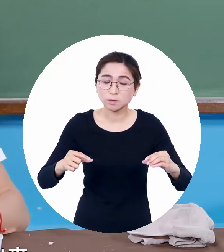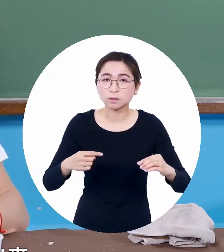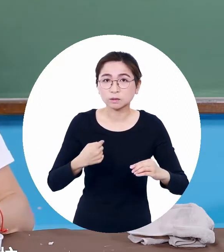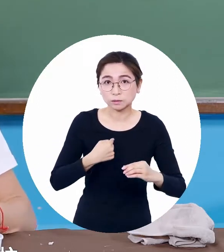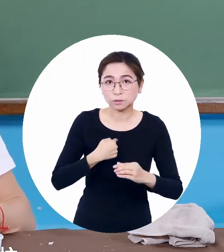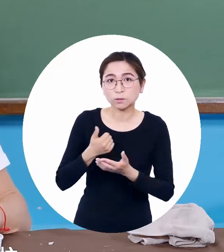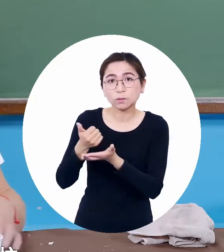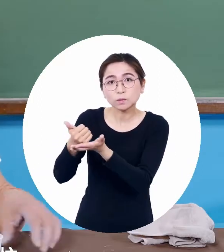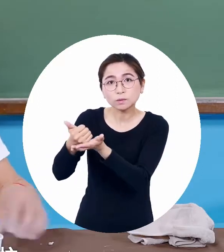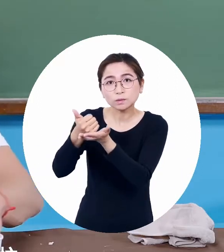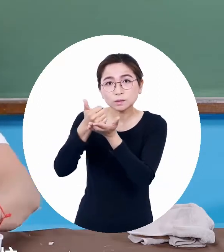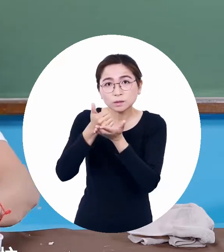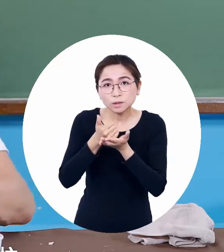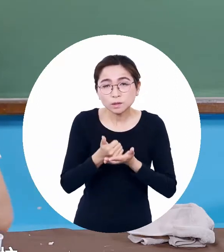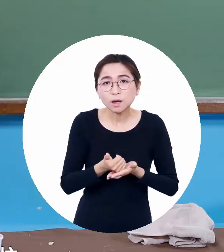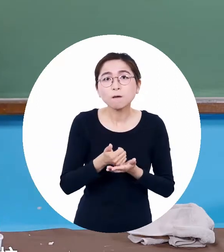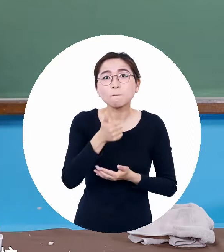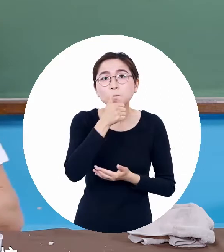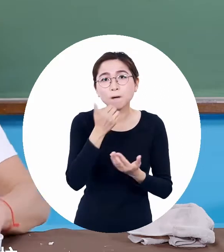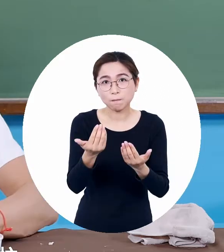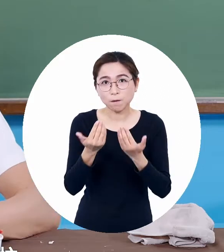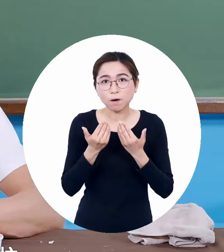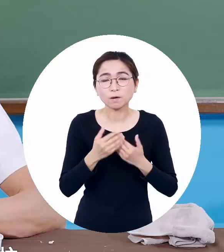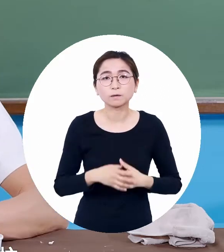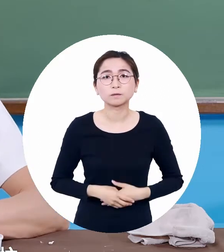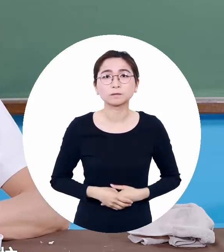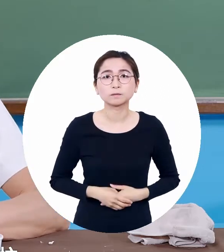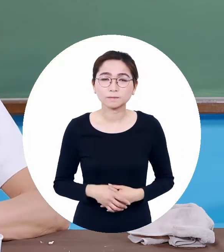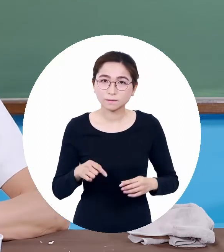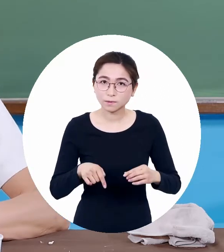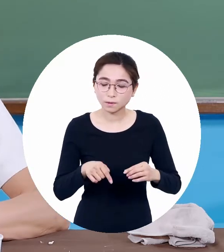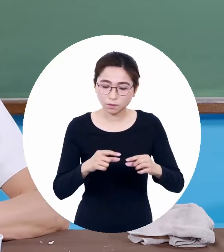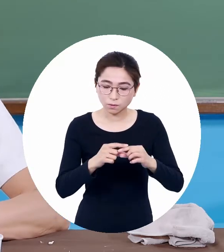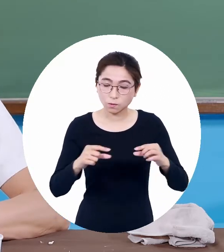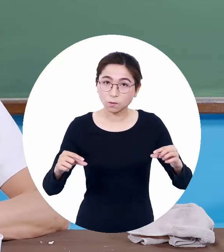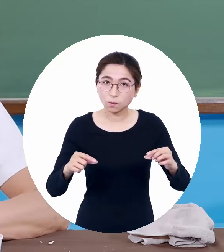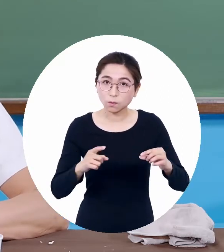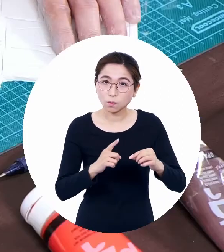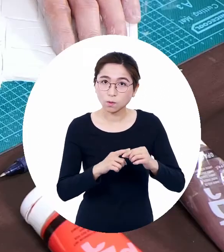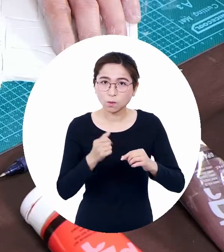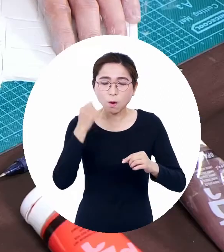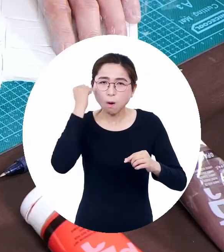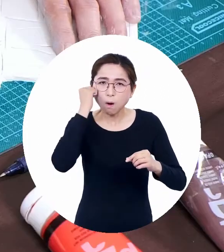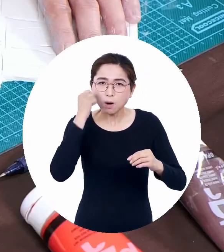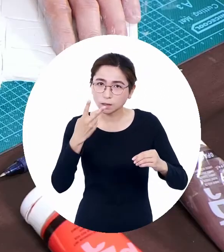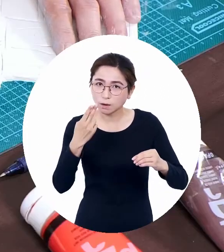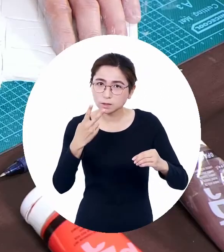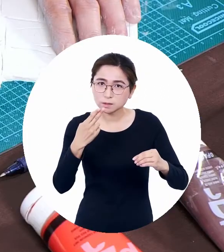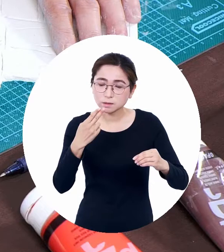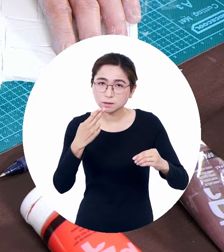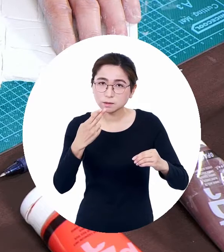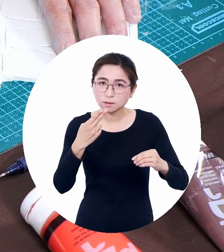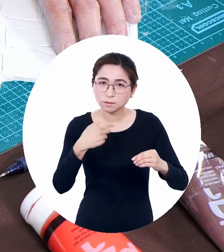啦。咁又要可能呢個位置可能要爸爸幫手啦，因為中間位。好難落鉸剪